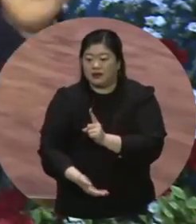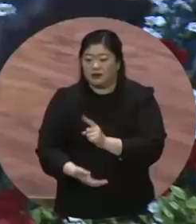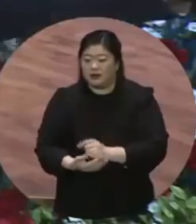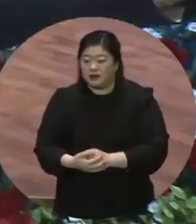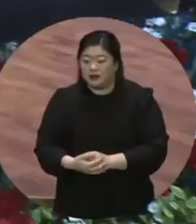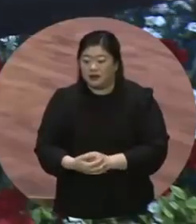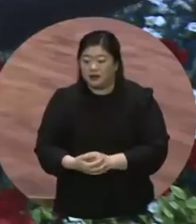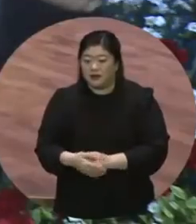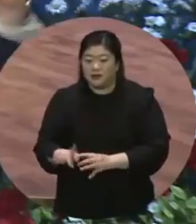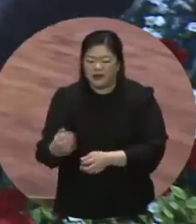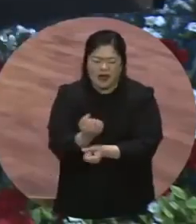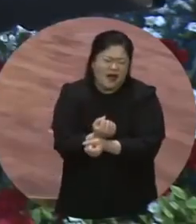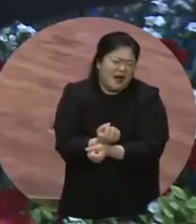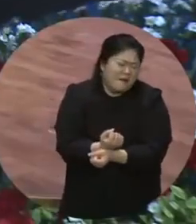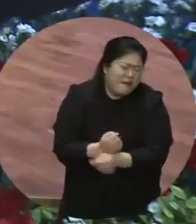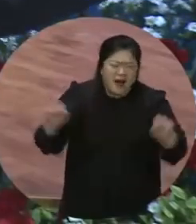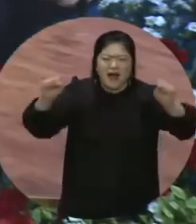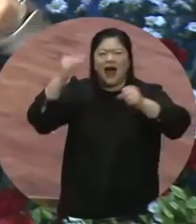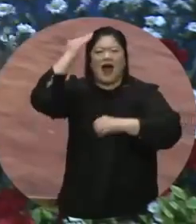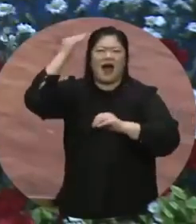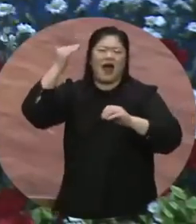이런 해방, 자유.